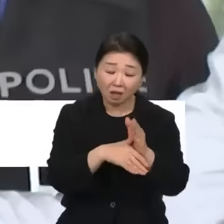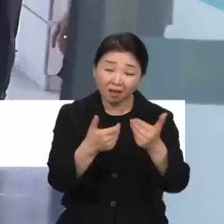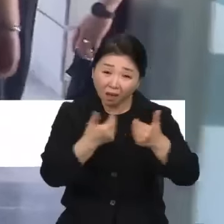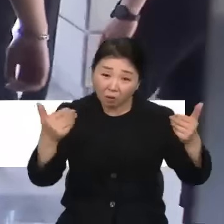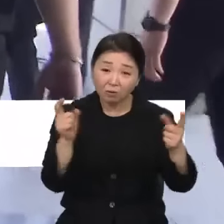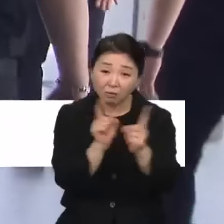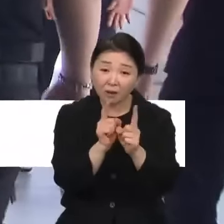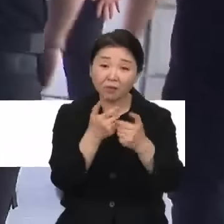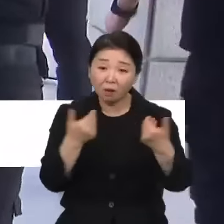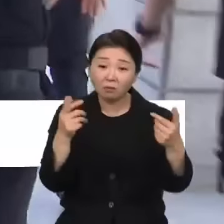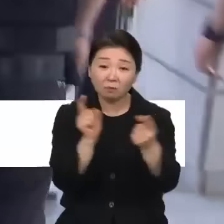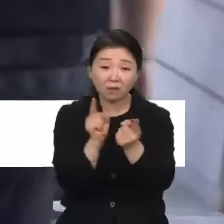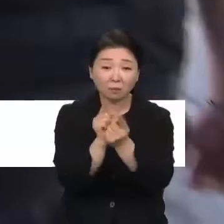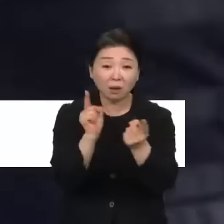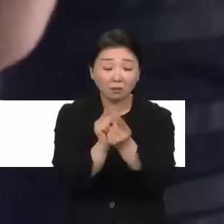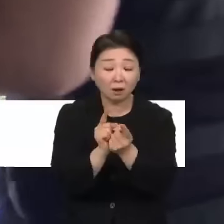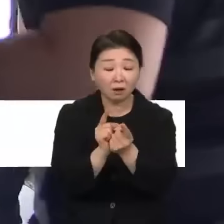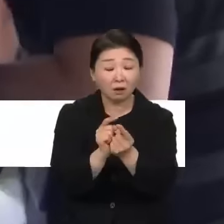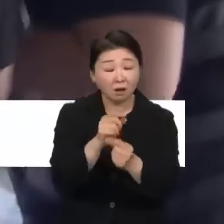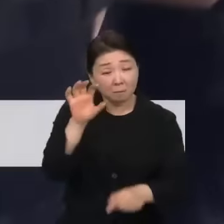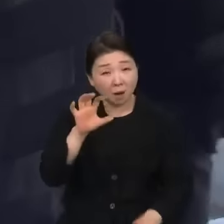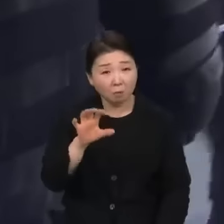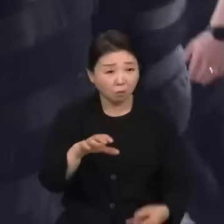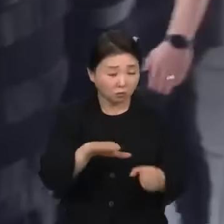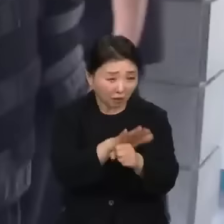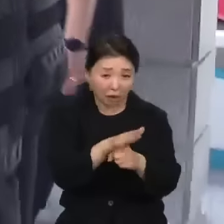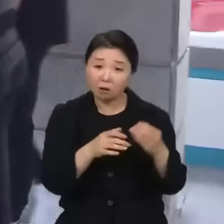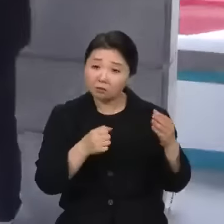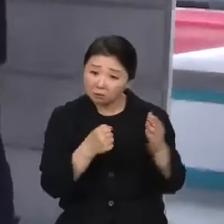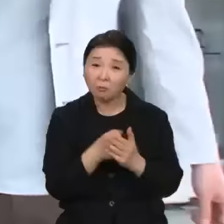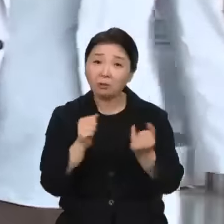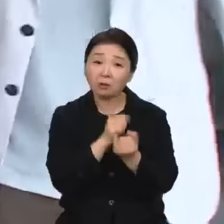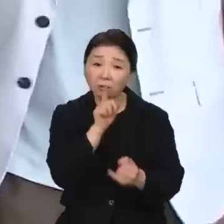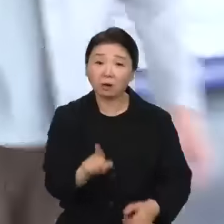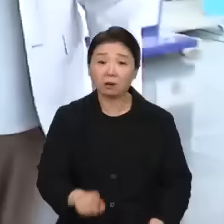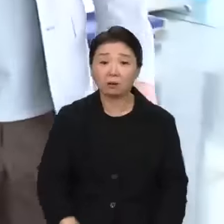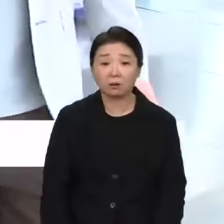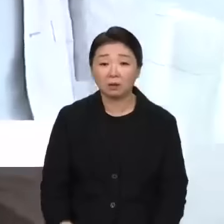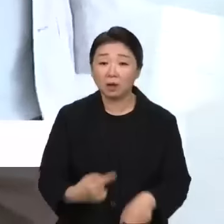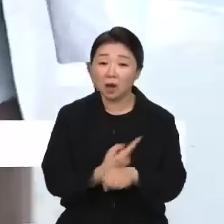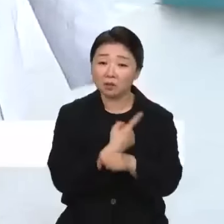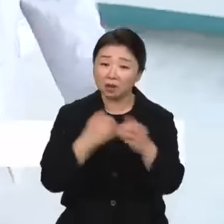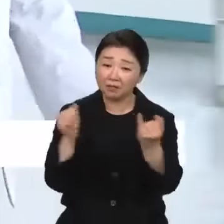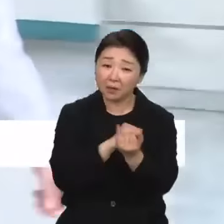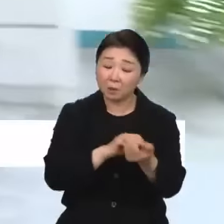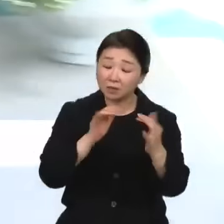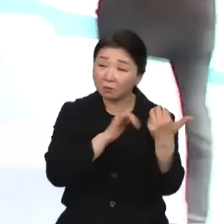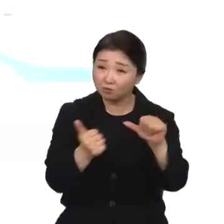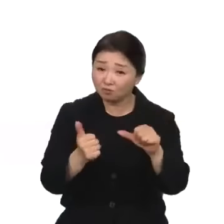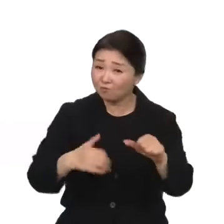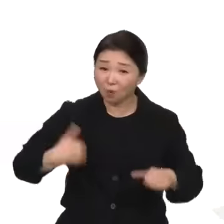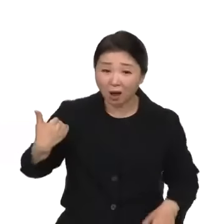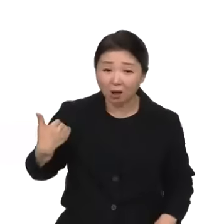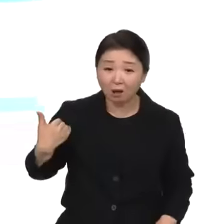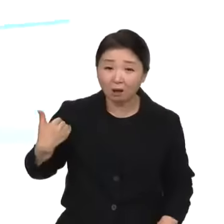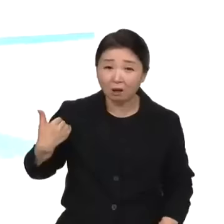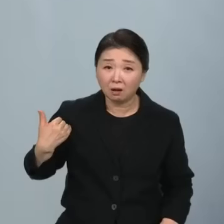만나기를 반복했을 뿐이고 사랑해서 그런 거라고 항변했습니다. 한 시간 동안 때리면 사람이 죽을 수 있다는 것도